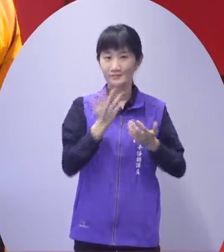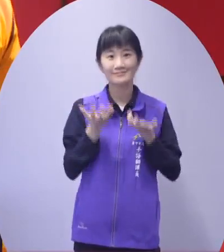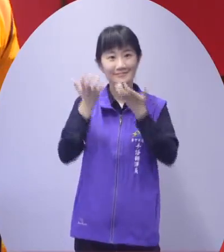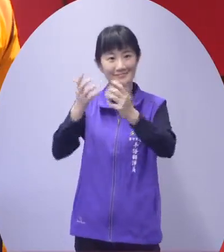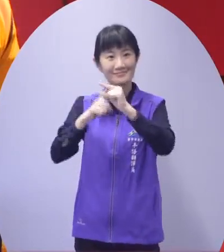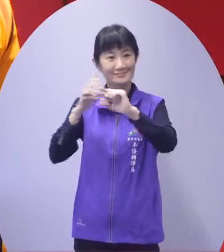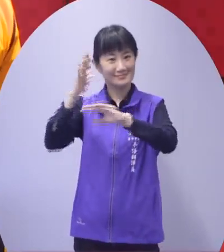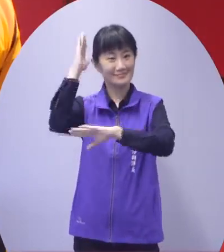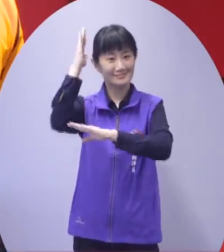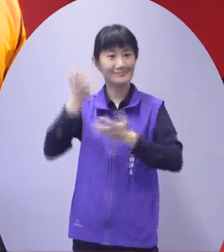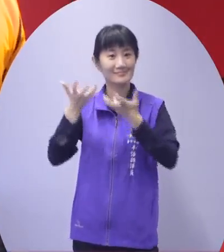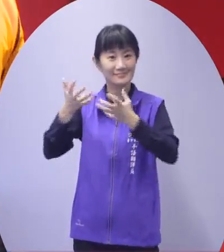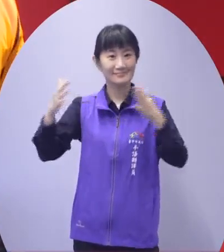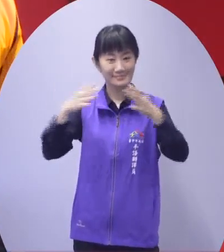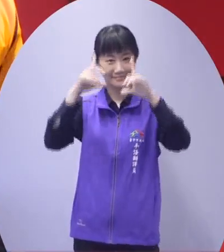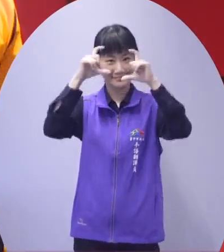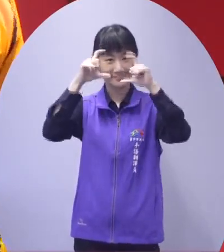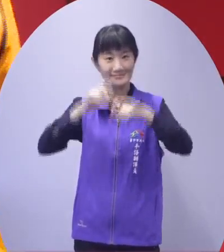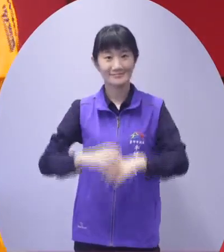影。